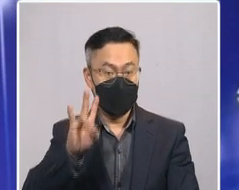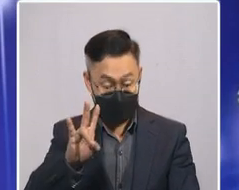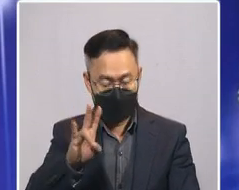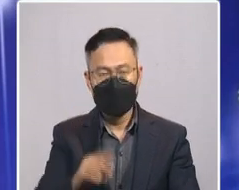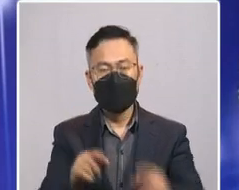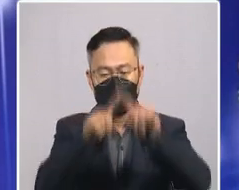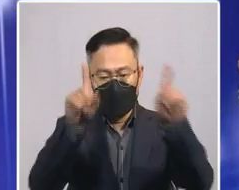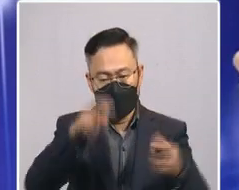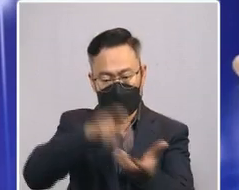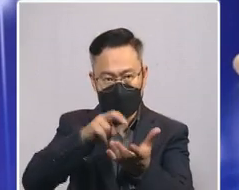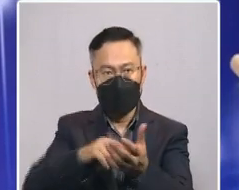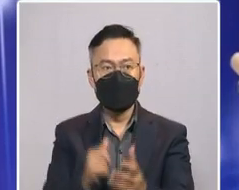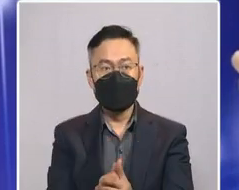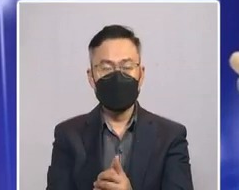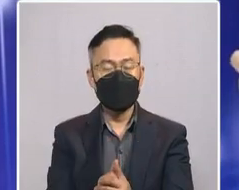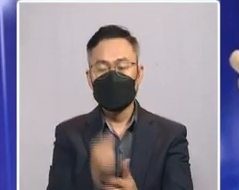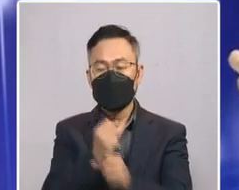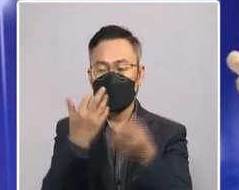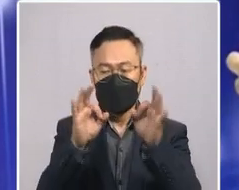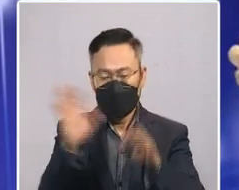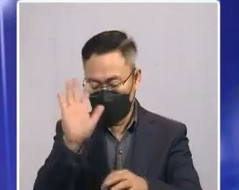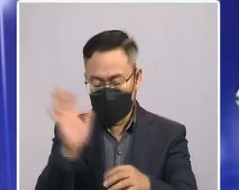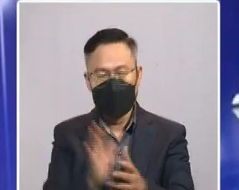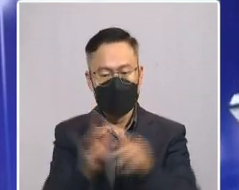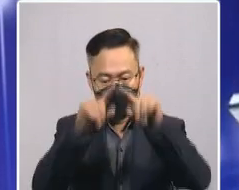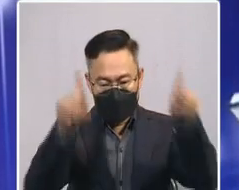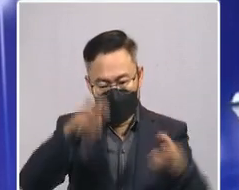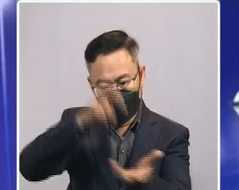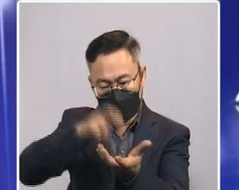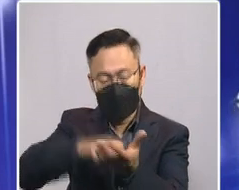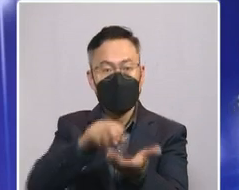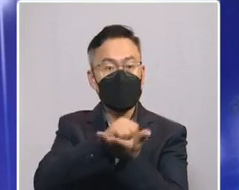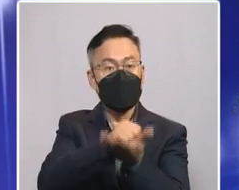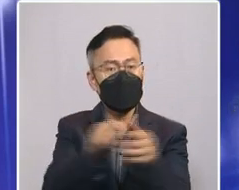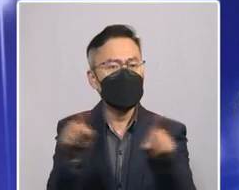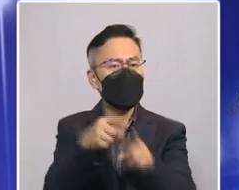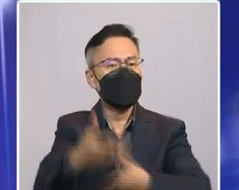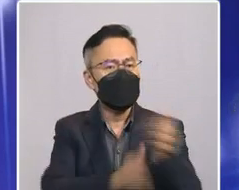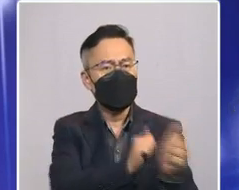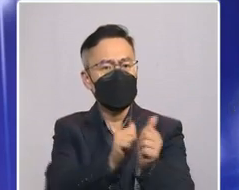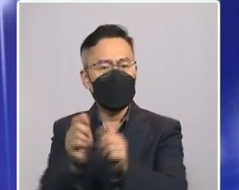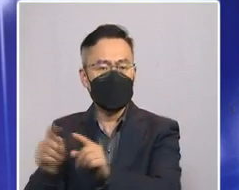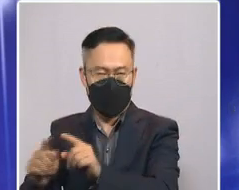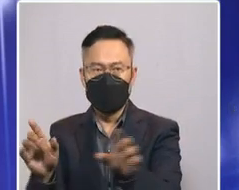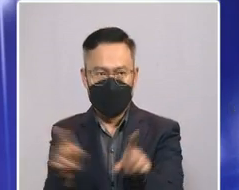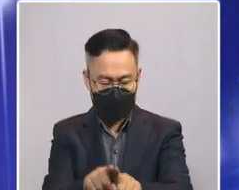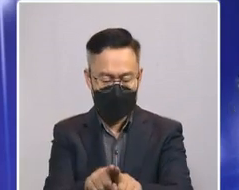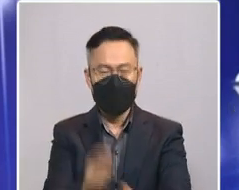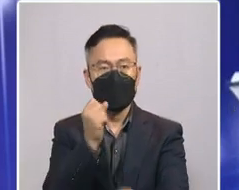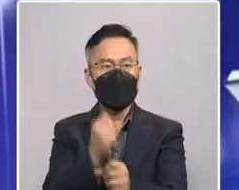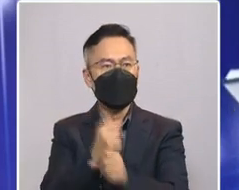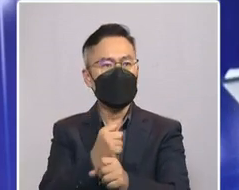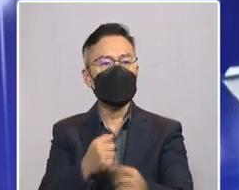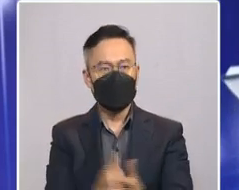ยุกระจายเสียงเป็นประเภทบริการทางธุรกิจก็ต้องเข้าสู่การประกอบกิจ